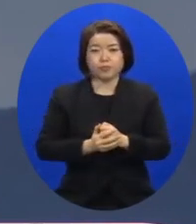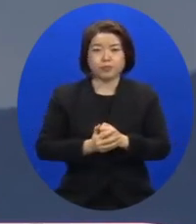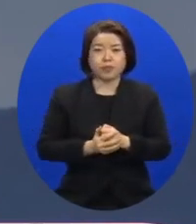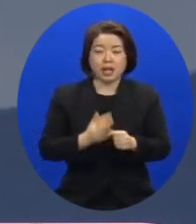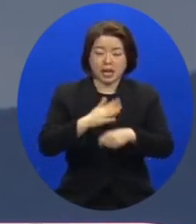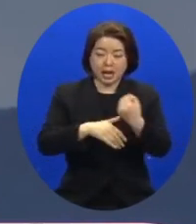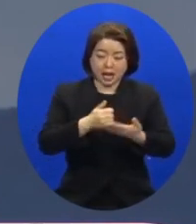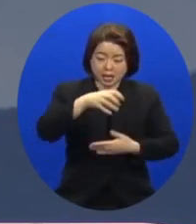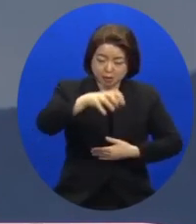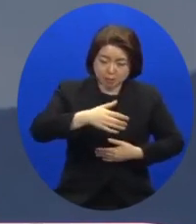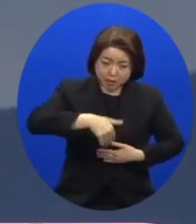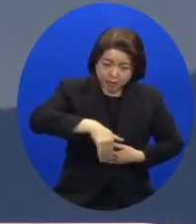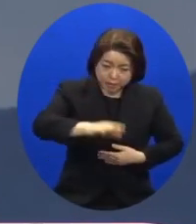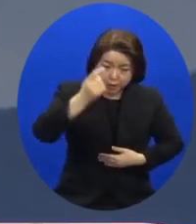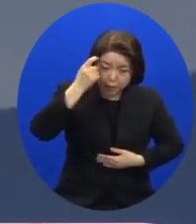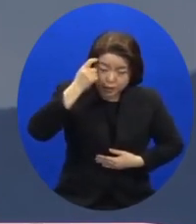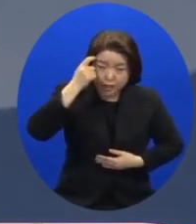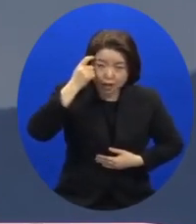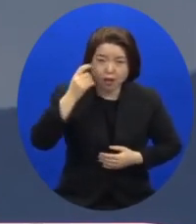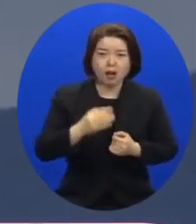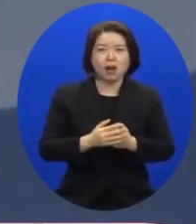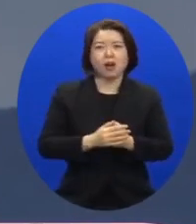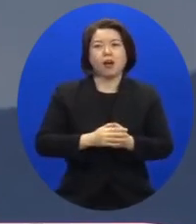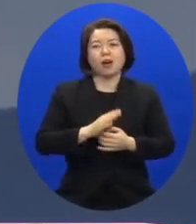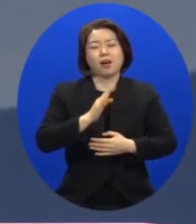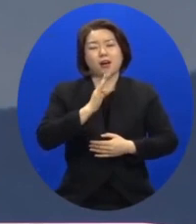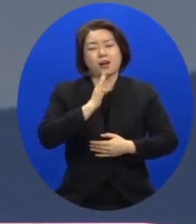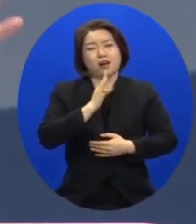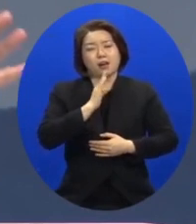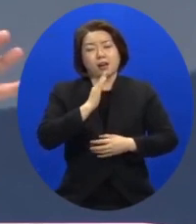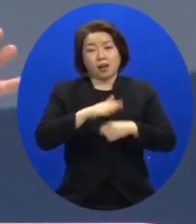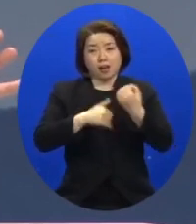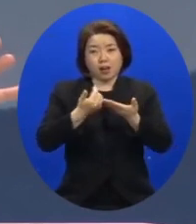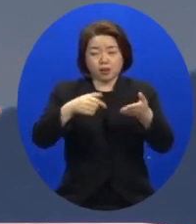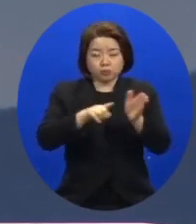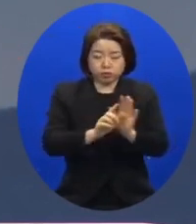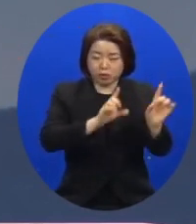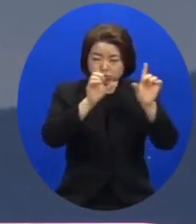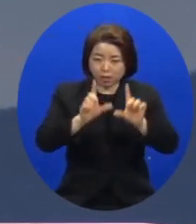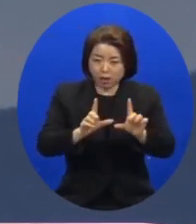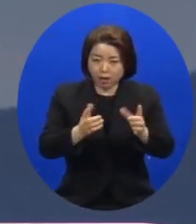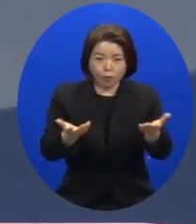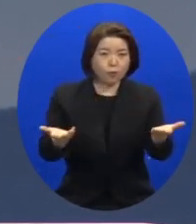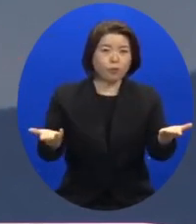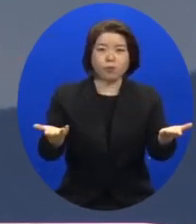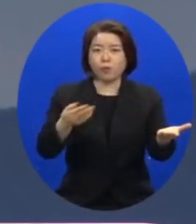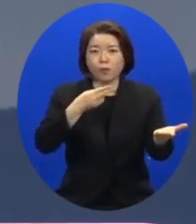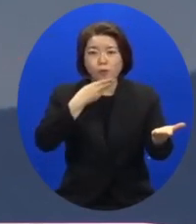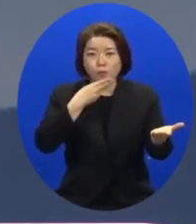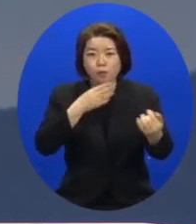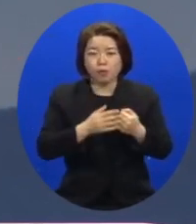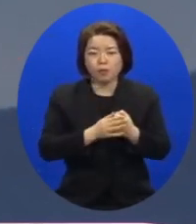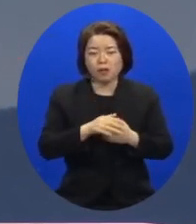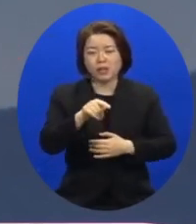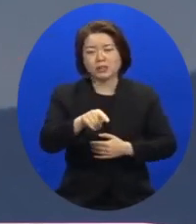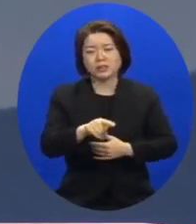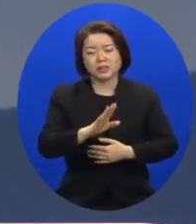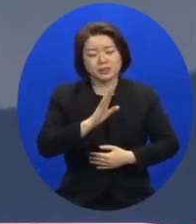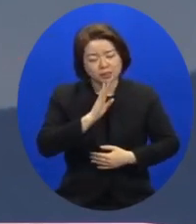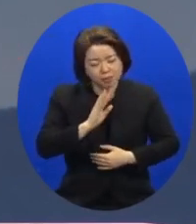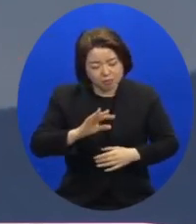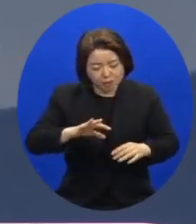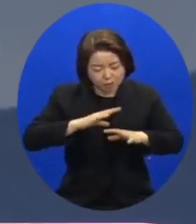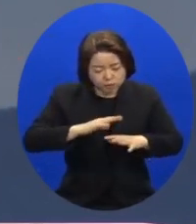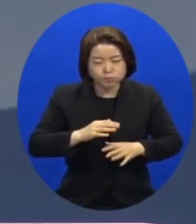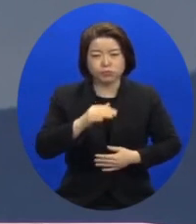앞에 간다 고 생각하니까 진짜 하나님을 위해서 상기 없더라고 크게 그렇게 두려웠어요